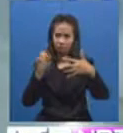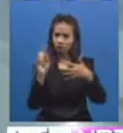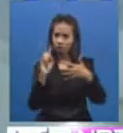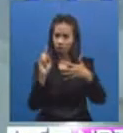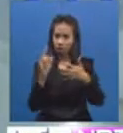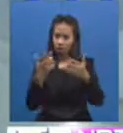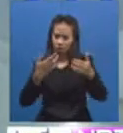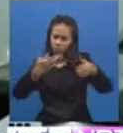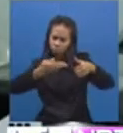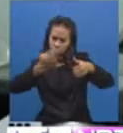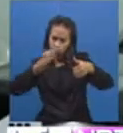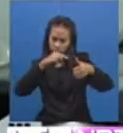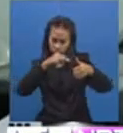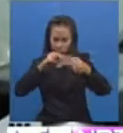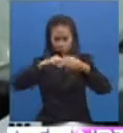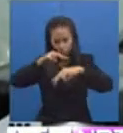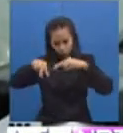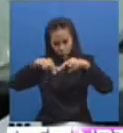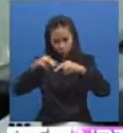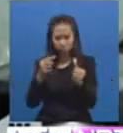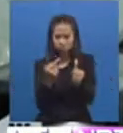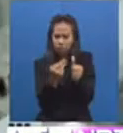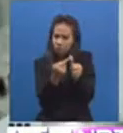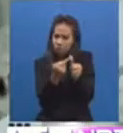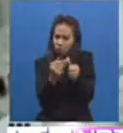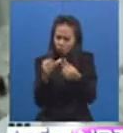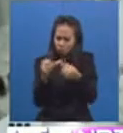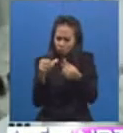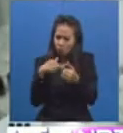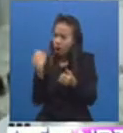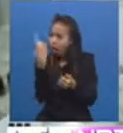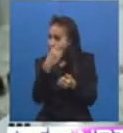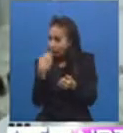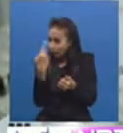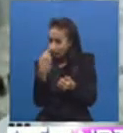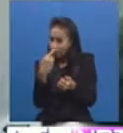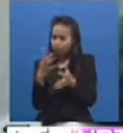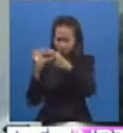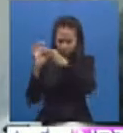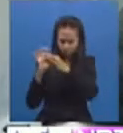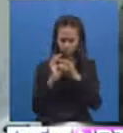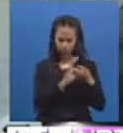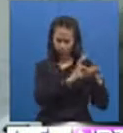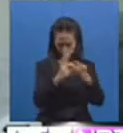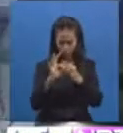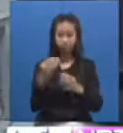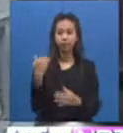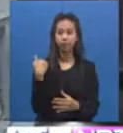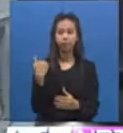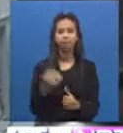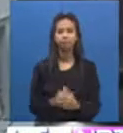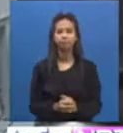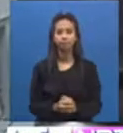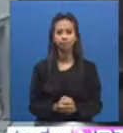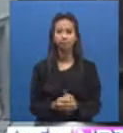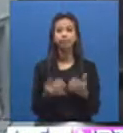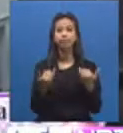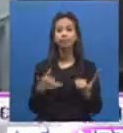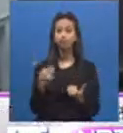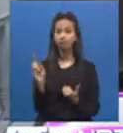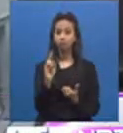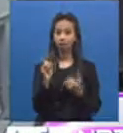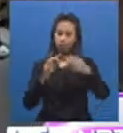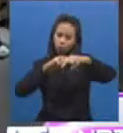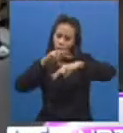หตุมาตรวจเพื่อดูว่ารอยนิ้วมือเป็นของคนกลุ่มใดและสามารถเชื่อมโยงกับกลุ่มใดได้บ้างครับ โดยการตรวจสอบ